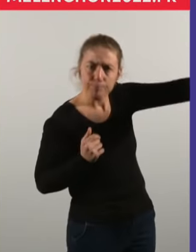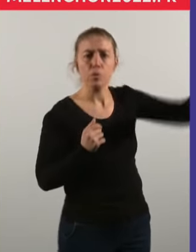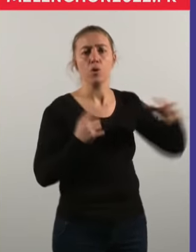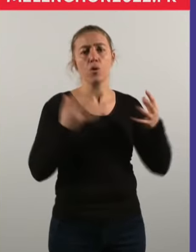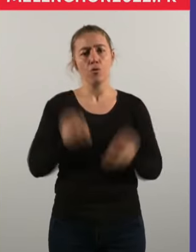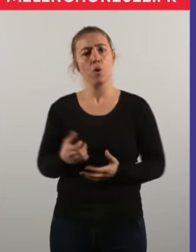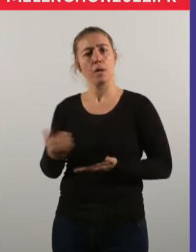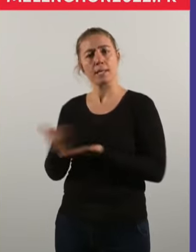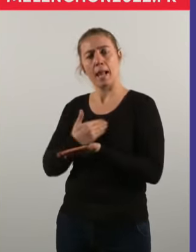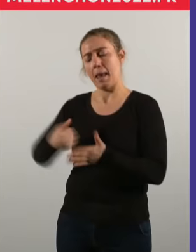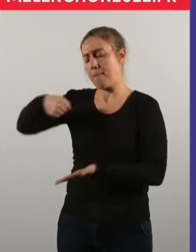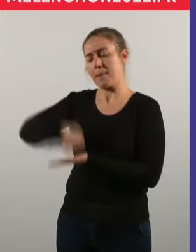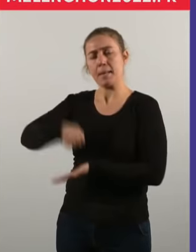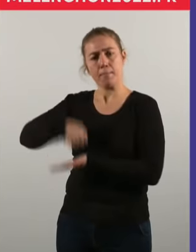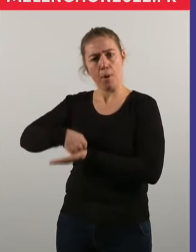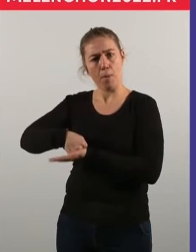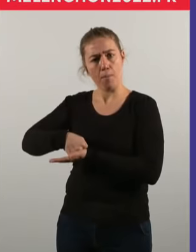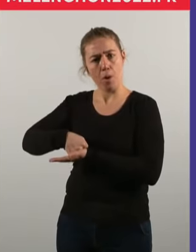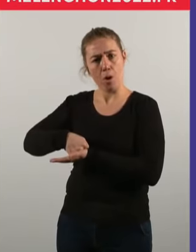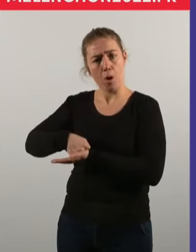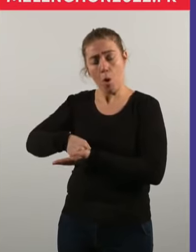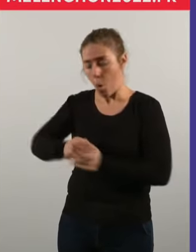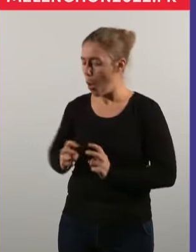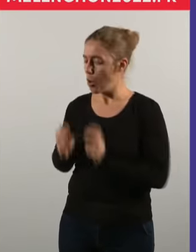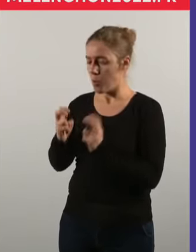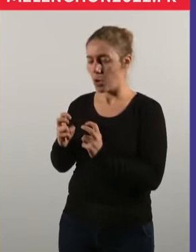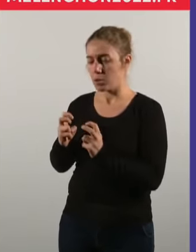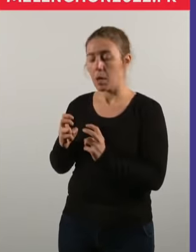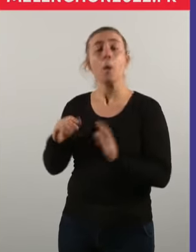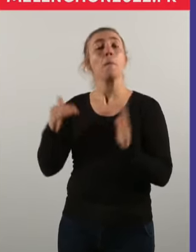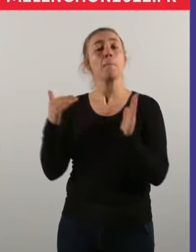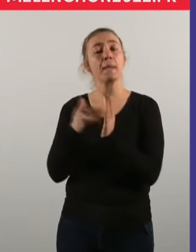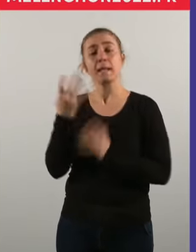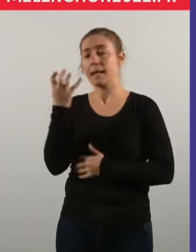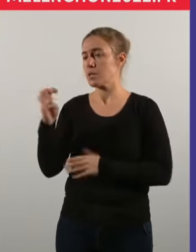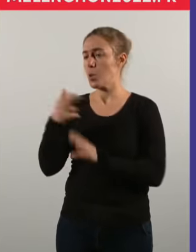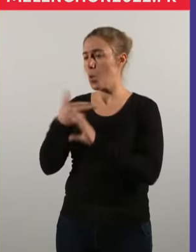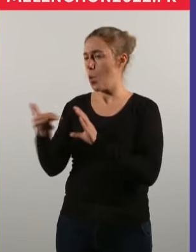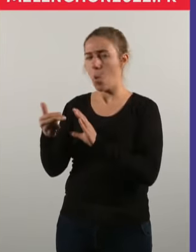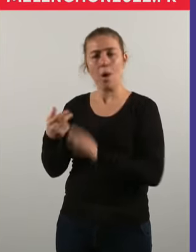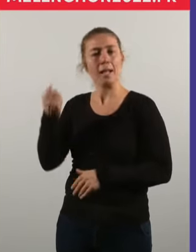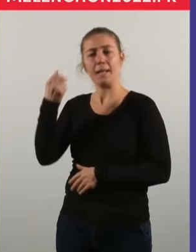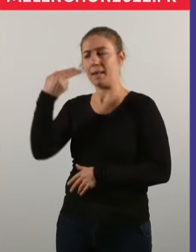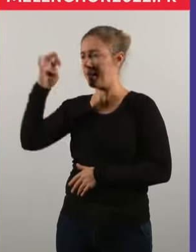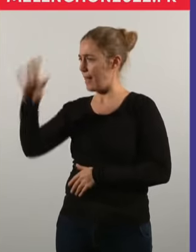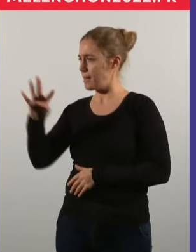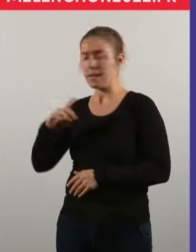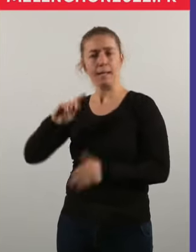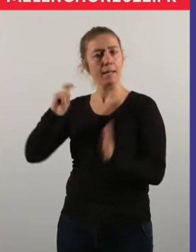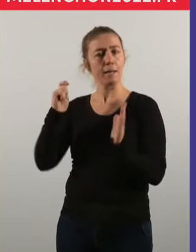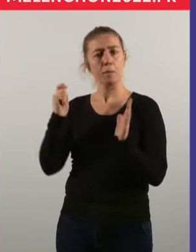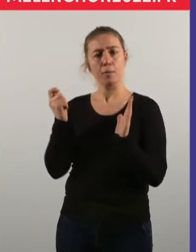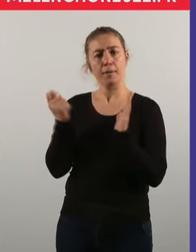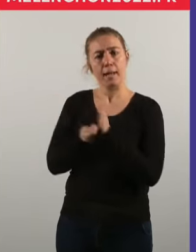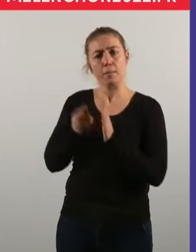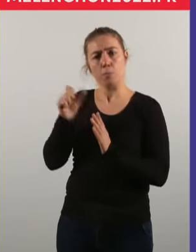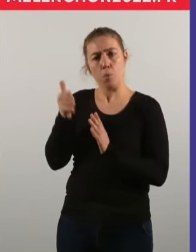le salaire minimum dès le premier jour à 1400 euros net.